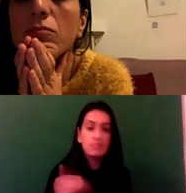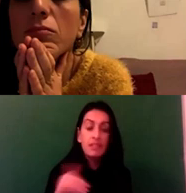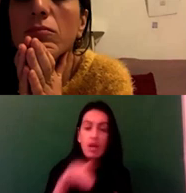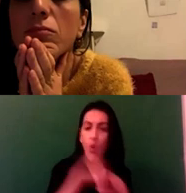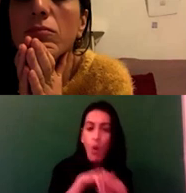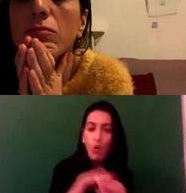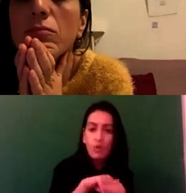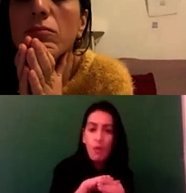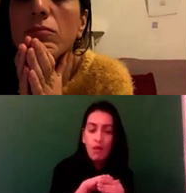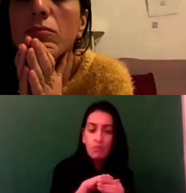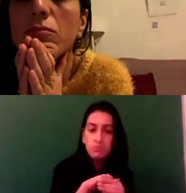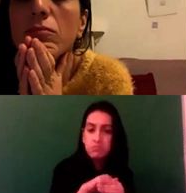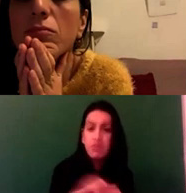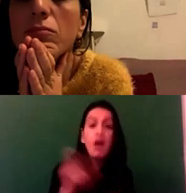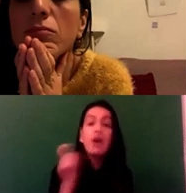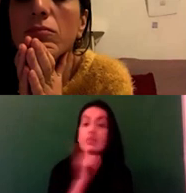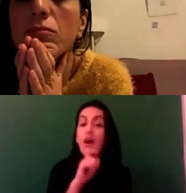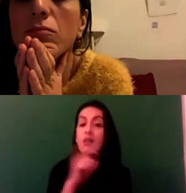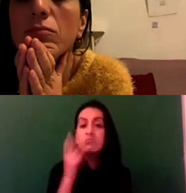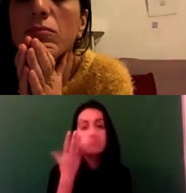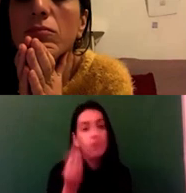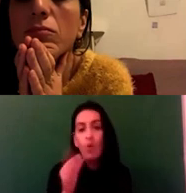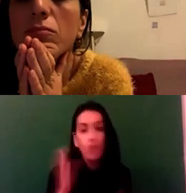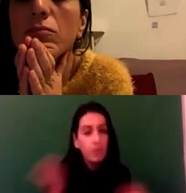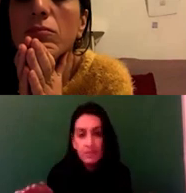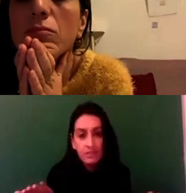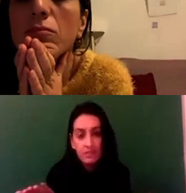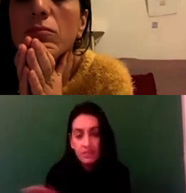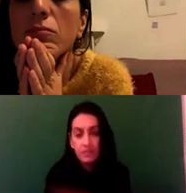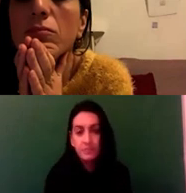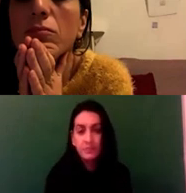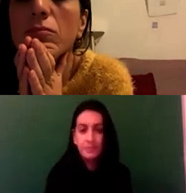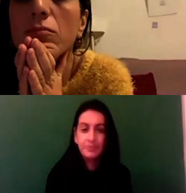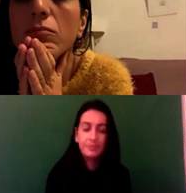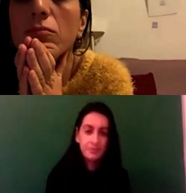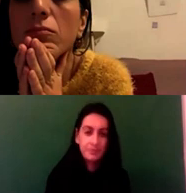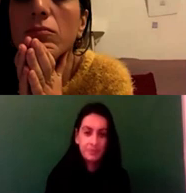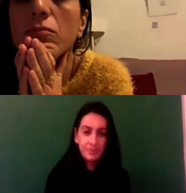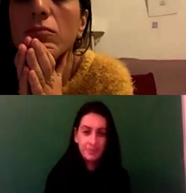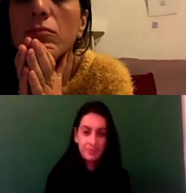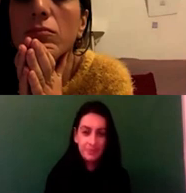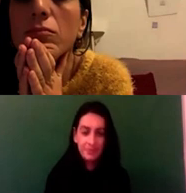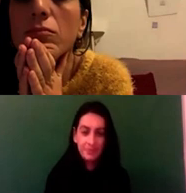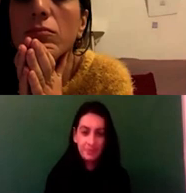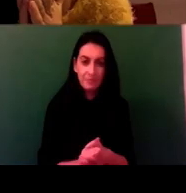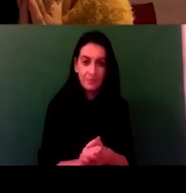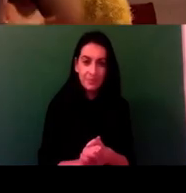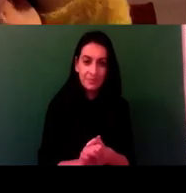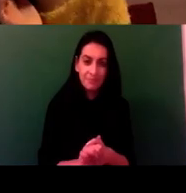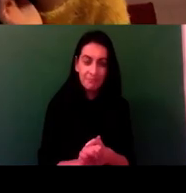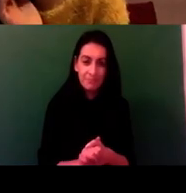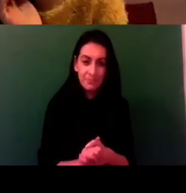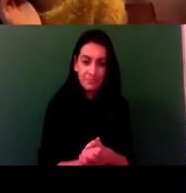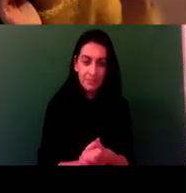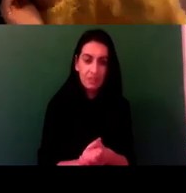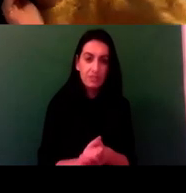ile biliyoruz sonucu ne oluyor. Ona dönüştürmek gerekiyor katılım süreçlerini. Çoğunluğu zaten yorumlarda var ya